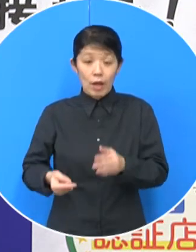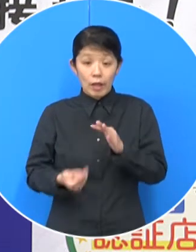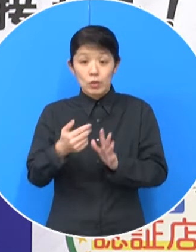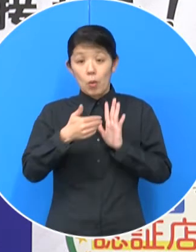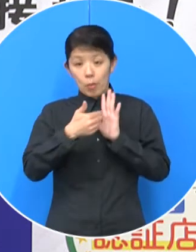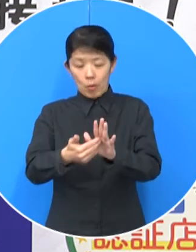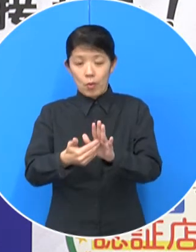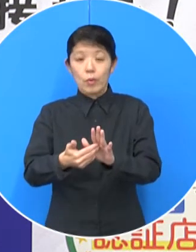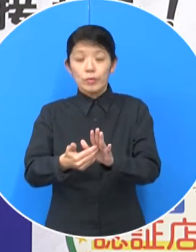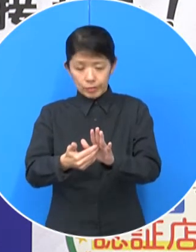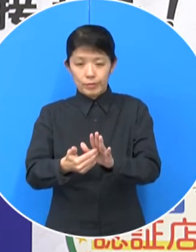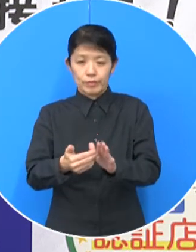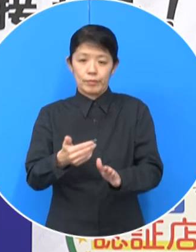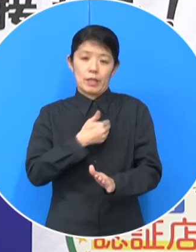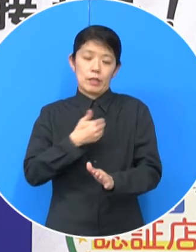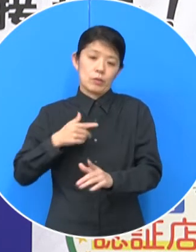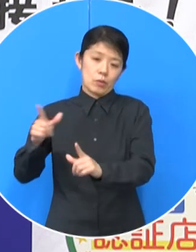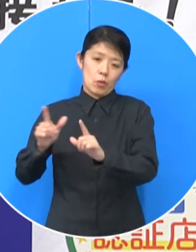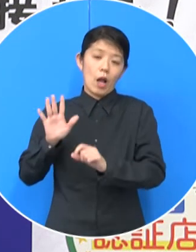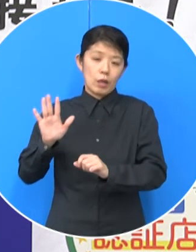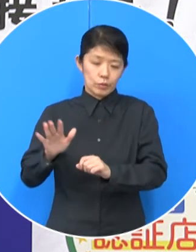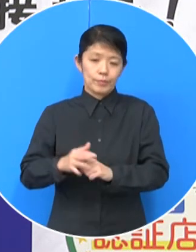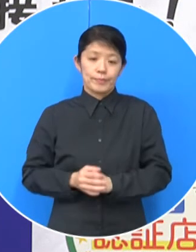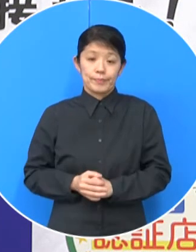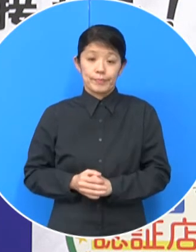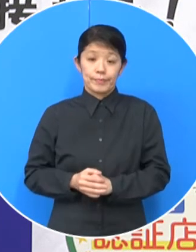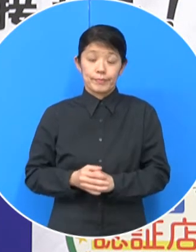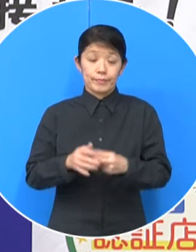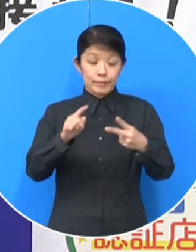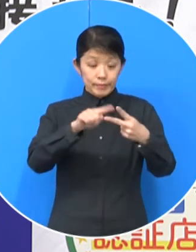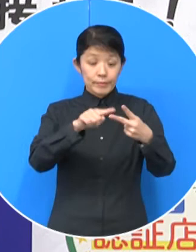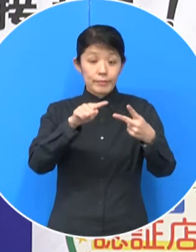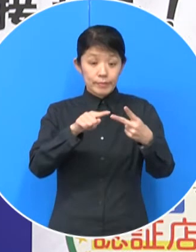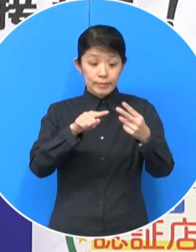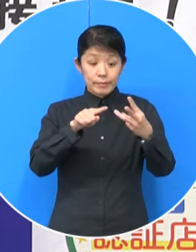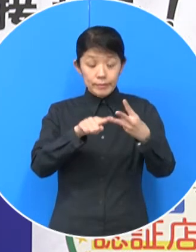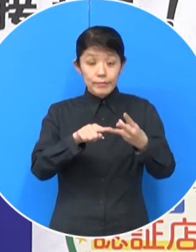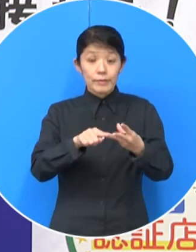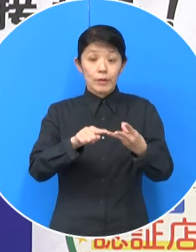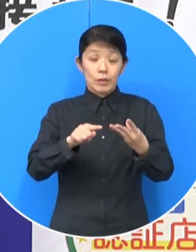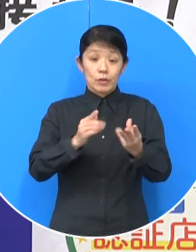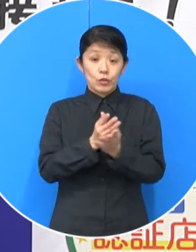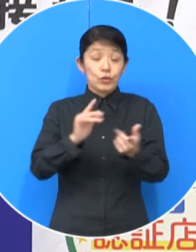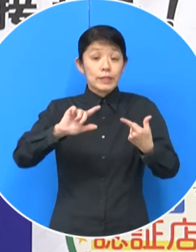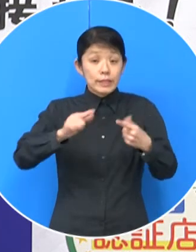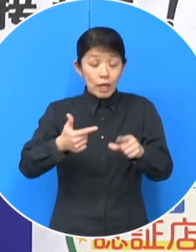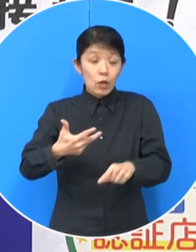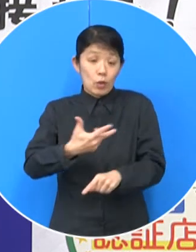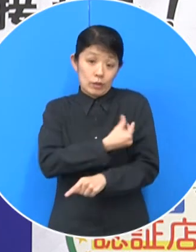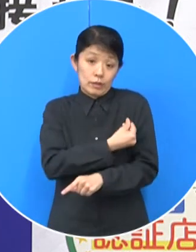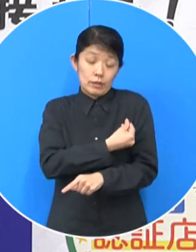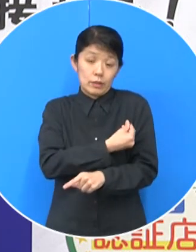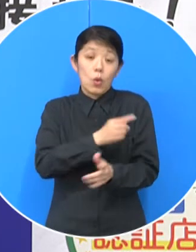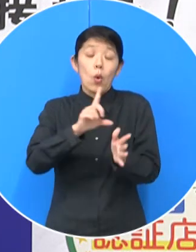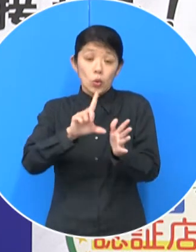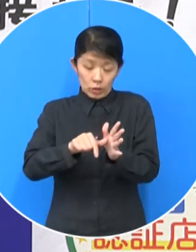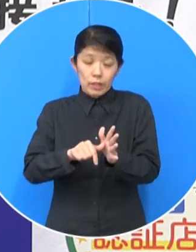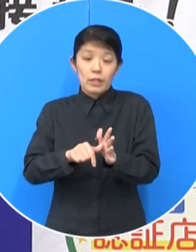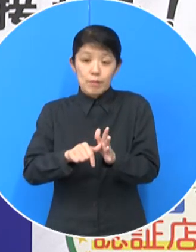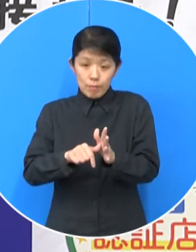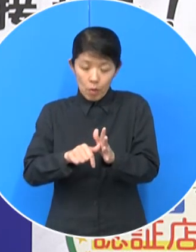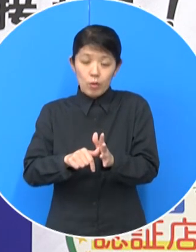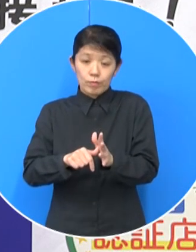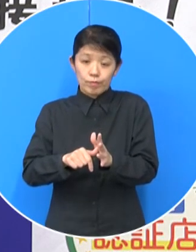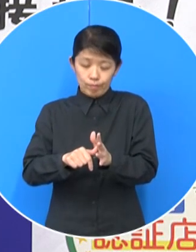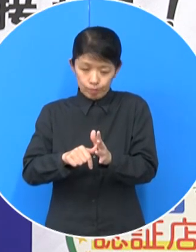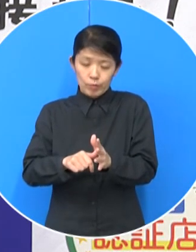症予防効果が回復するとされています。また2回目と異なる種類のワクチンを接種する交互接種の場合であ